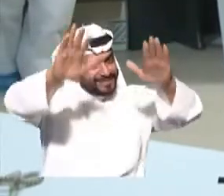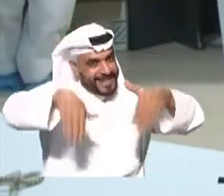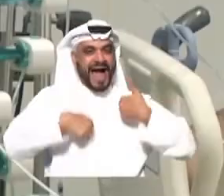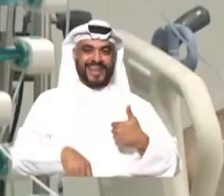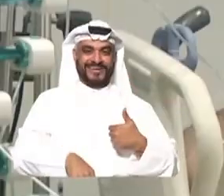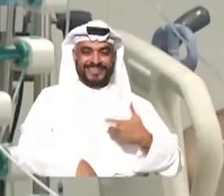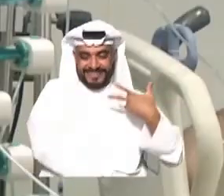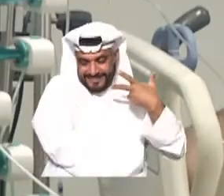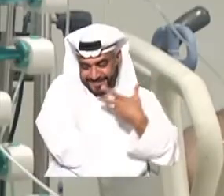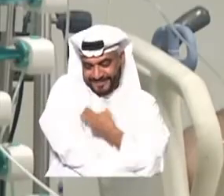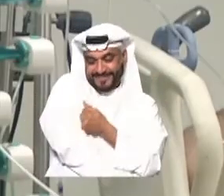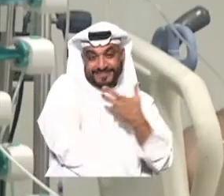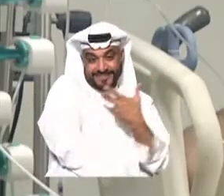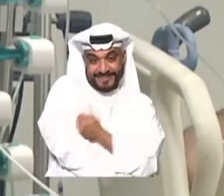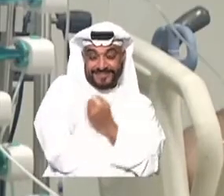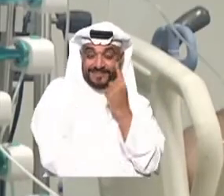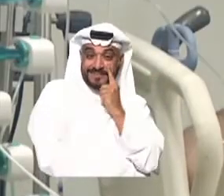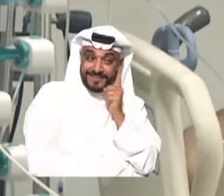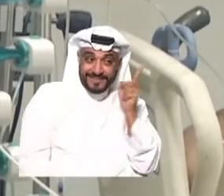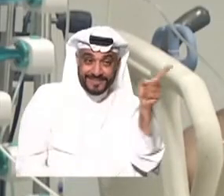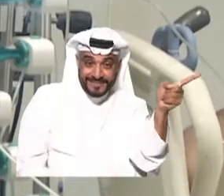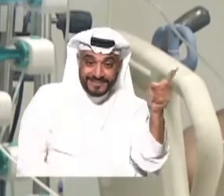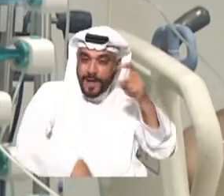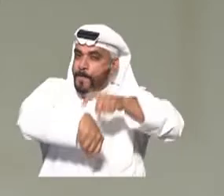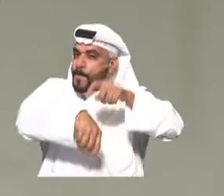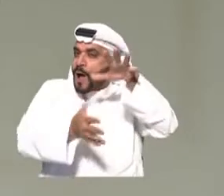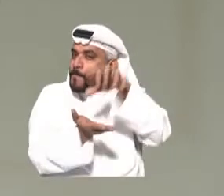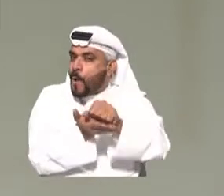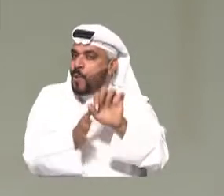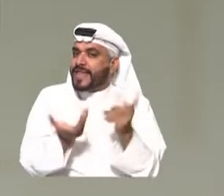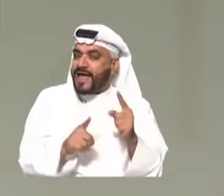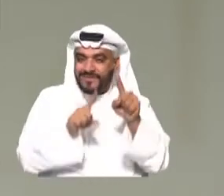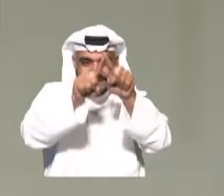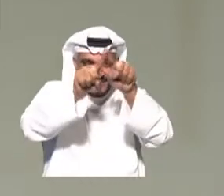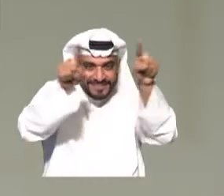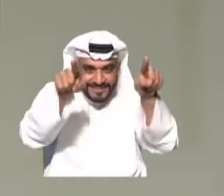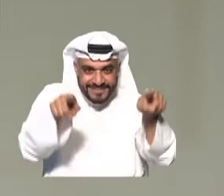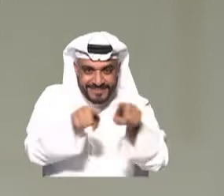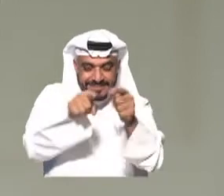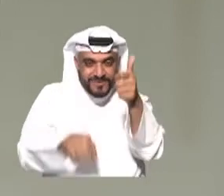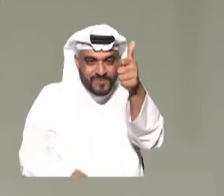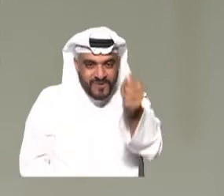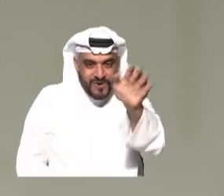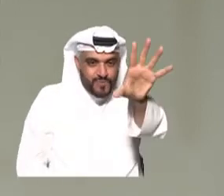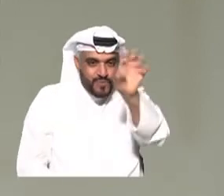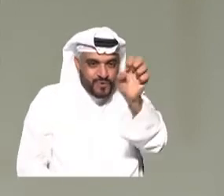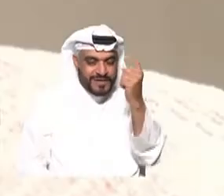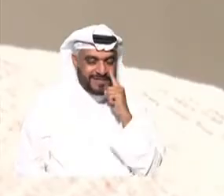على اللقاح المضاد لكورونا التسجيل عبر الموقع الإلكتروني